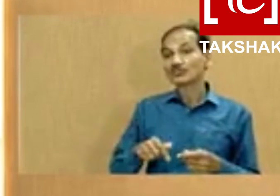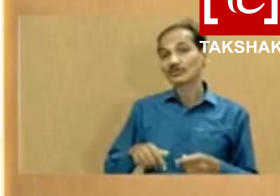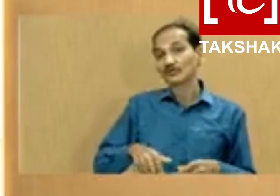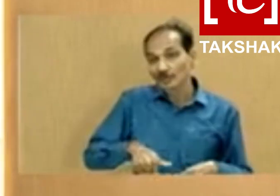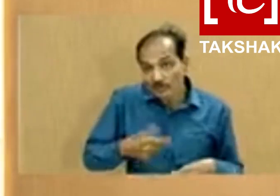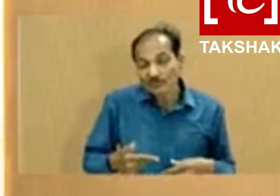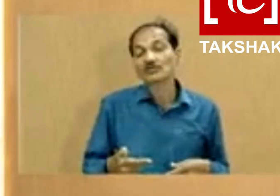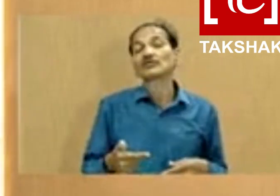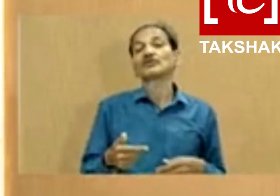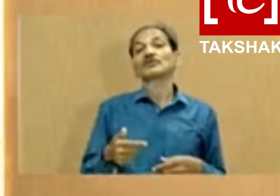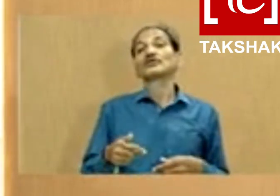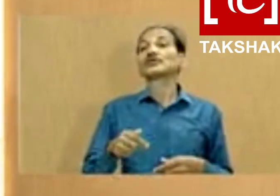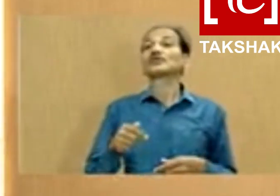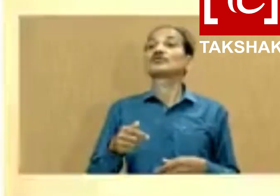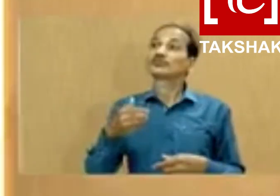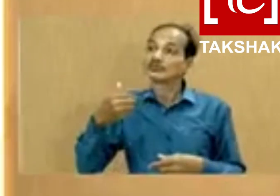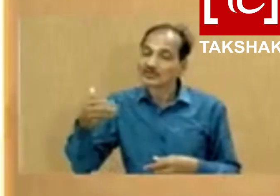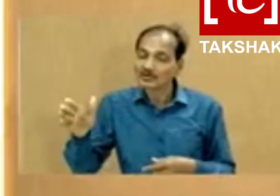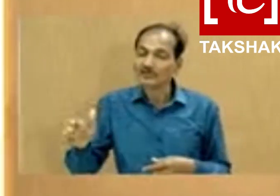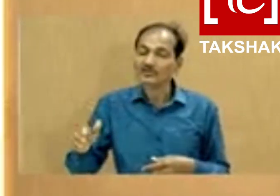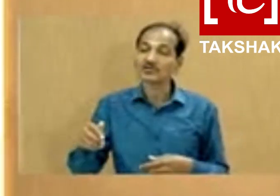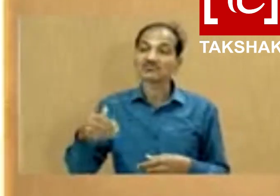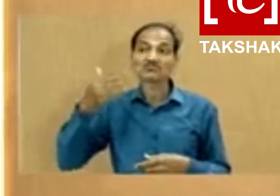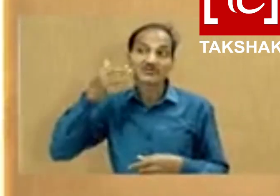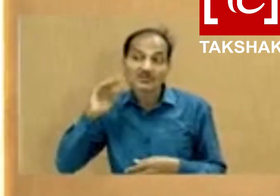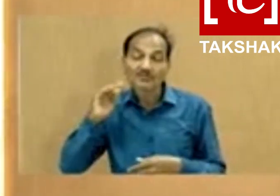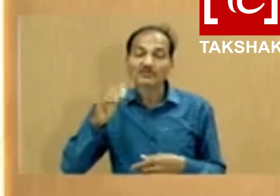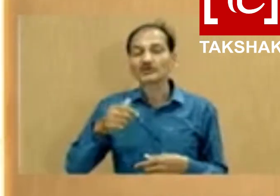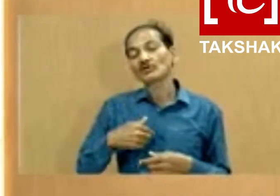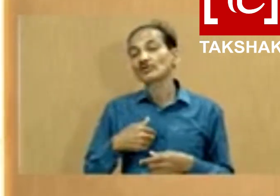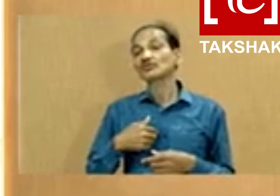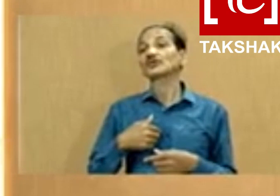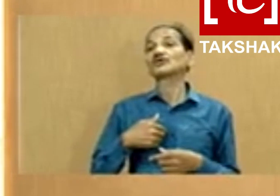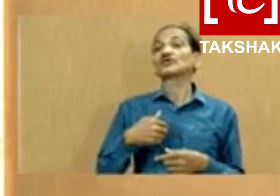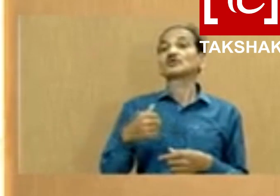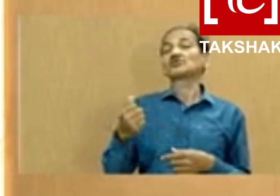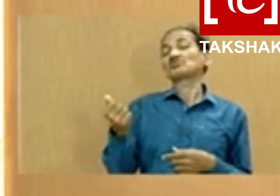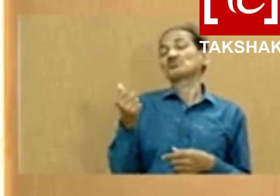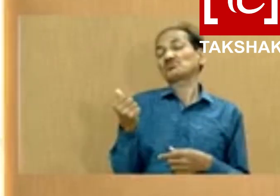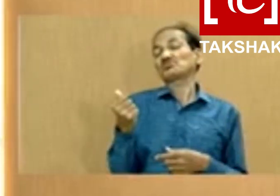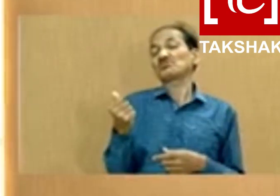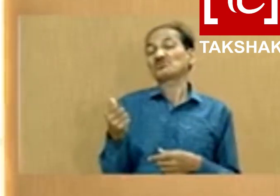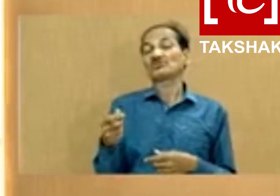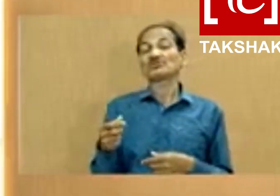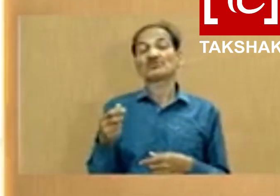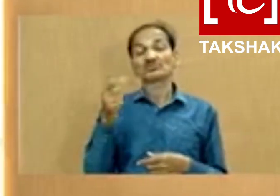ଯେତେବେଳେ ଅଜଣା ଅଶୁଣା କଷ୍ଟସାଧ୍ୟ ଜୀବନକୁ ମାନିନେବାକୁ ହୁଏ ତାହା ହିଁ